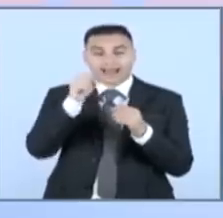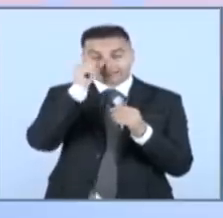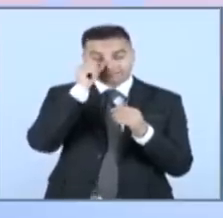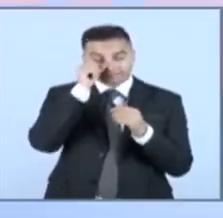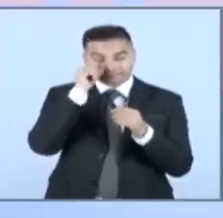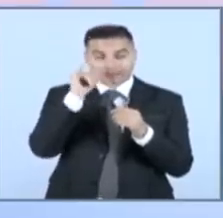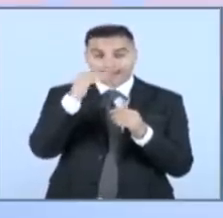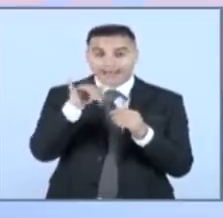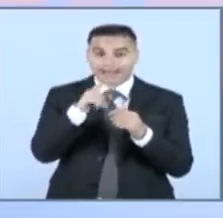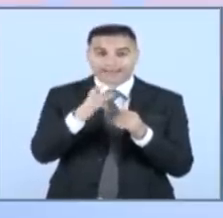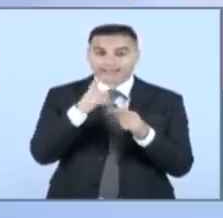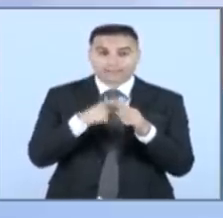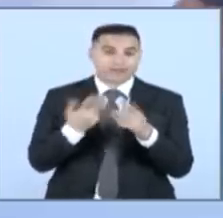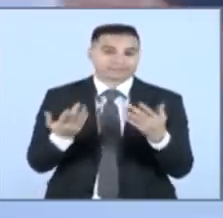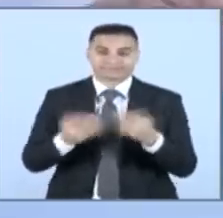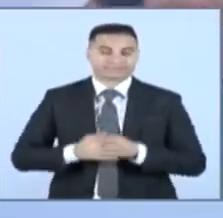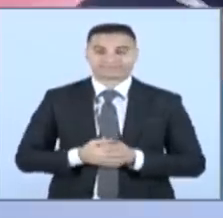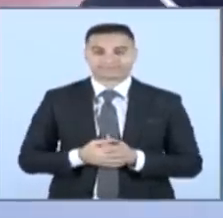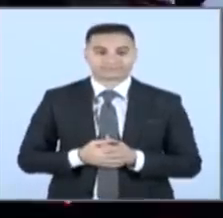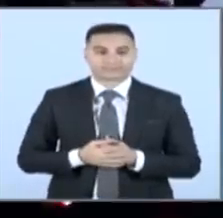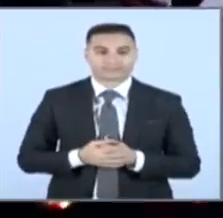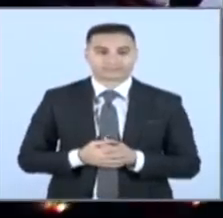يحيى. إجابة خطر.